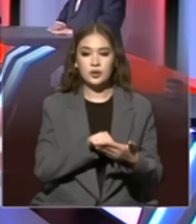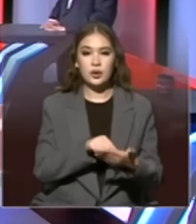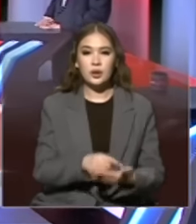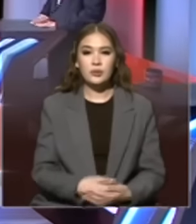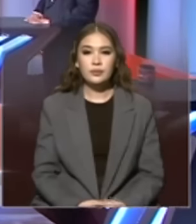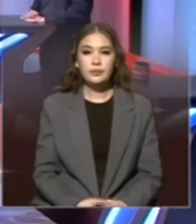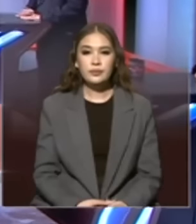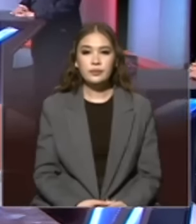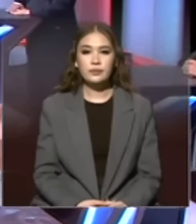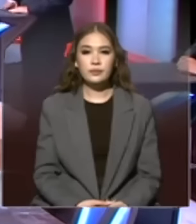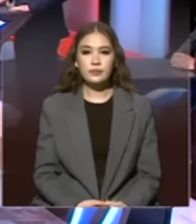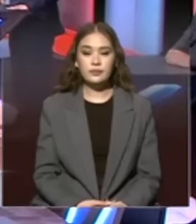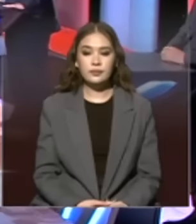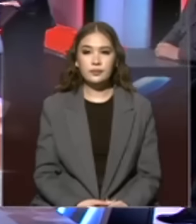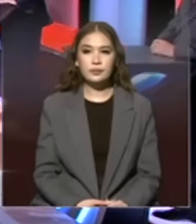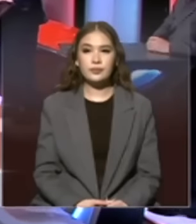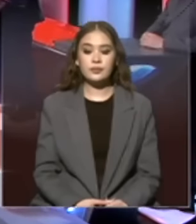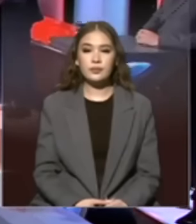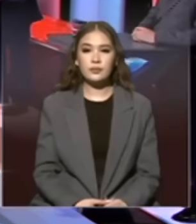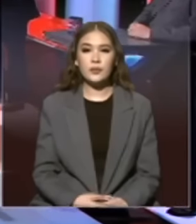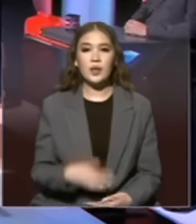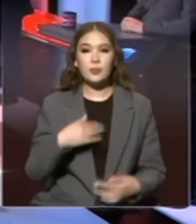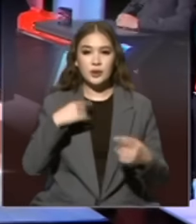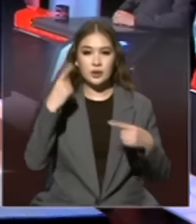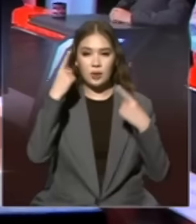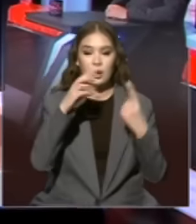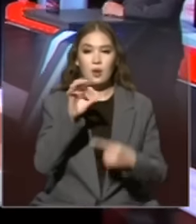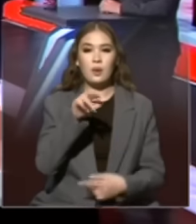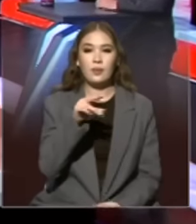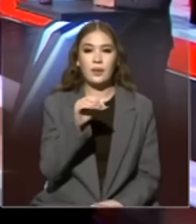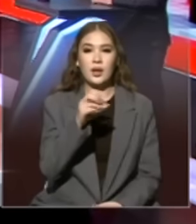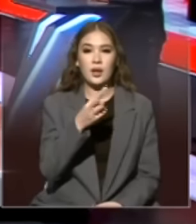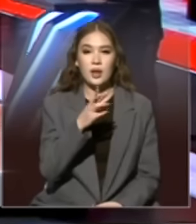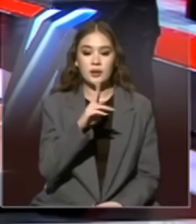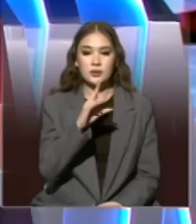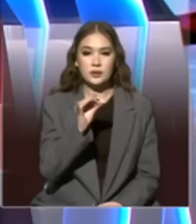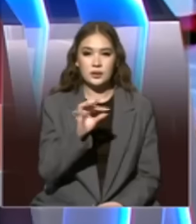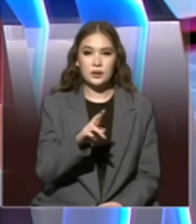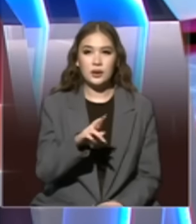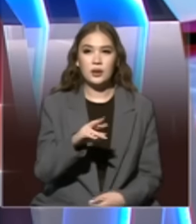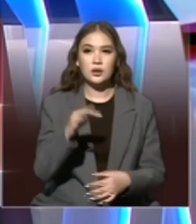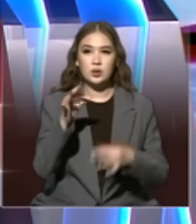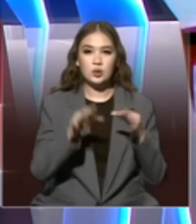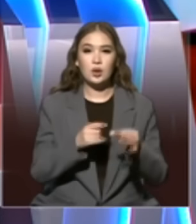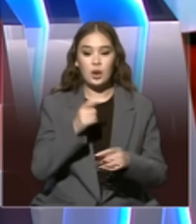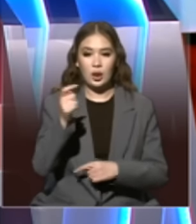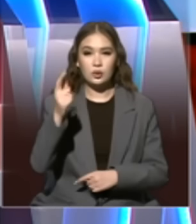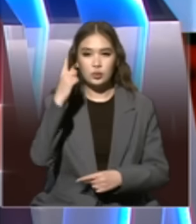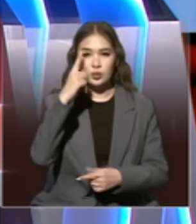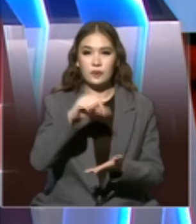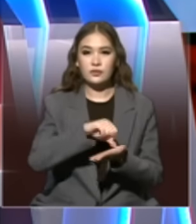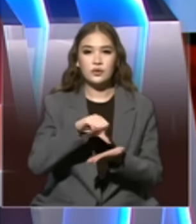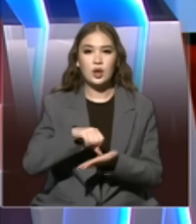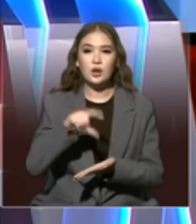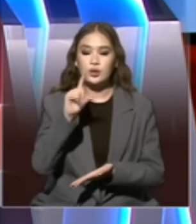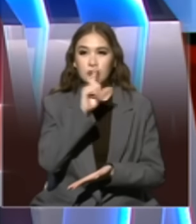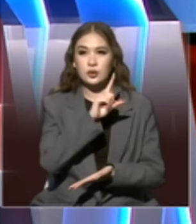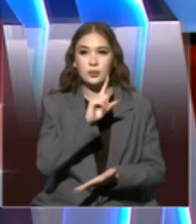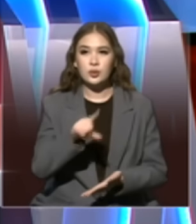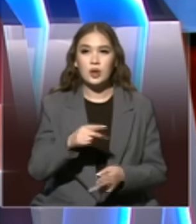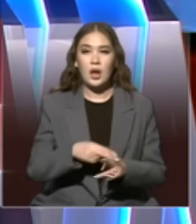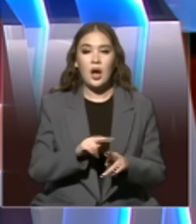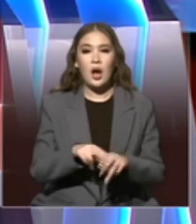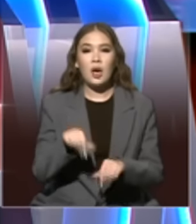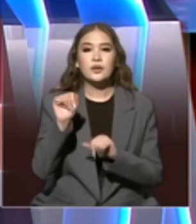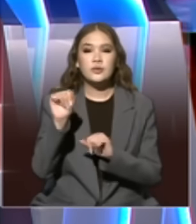Жамиледин мырза. Жоқ, меніңше апелляциялық сотқа алқабилер қатыспайтын шығар. Менің көзқарасым бойынша, қателессем, адвокаттар